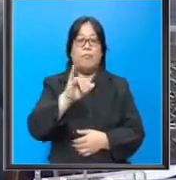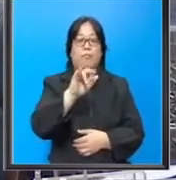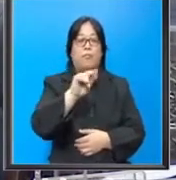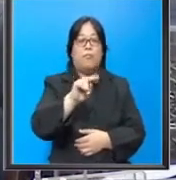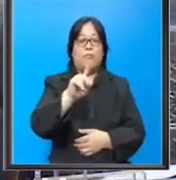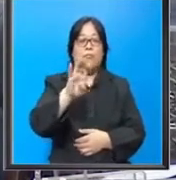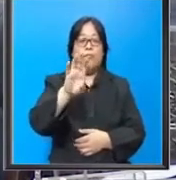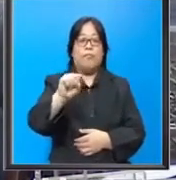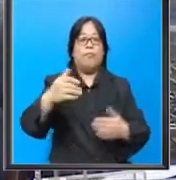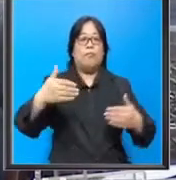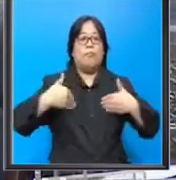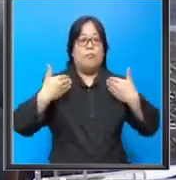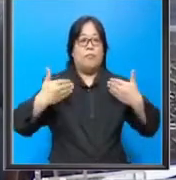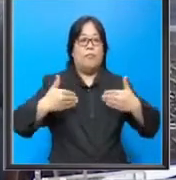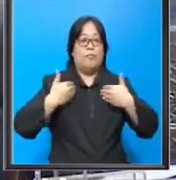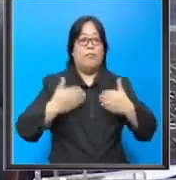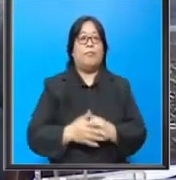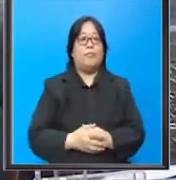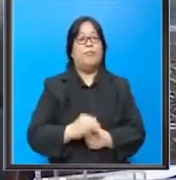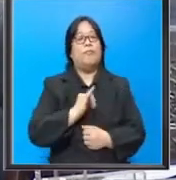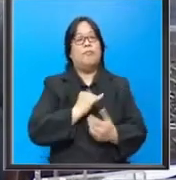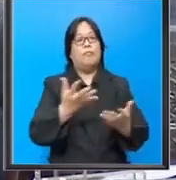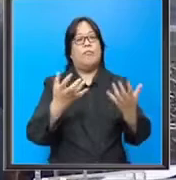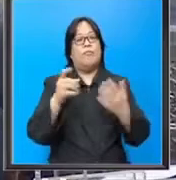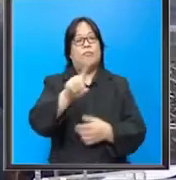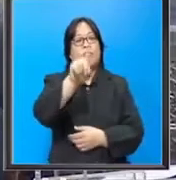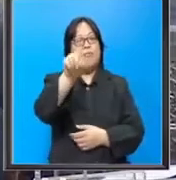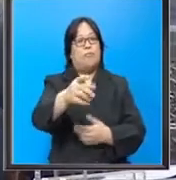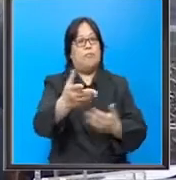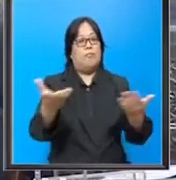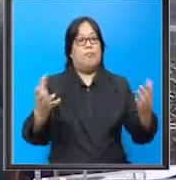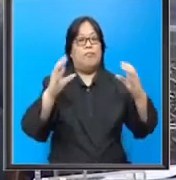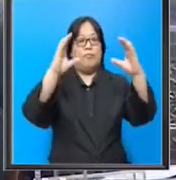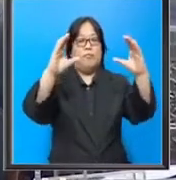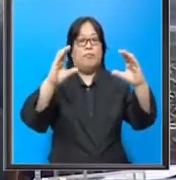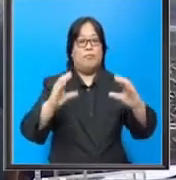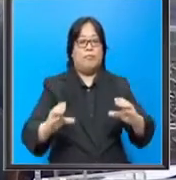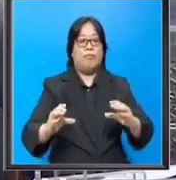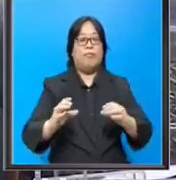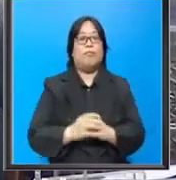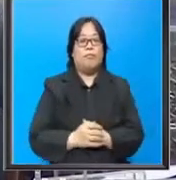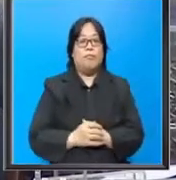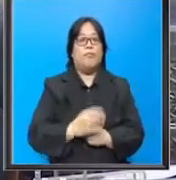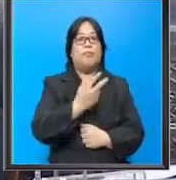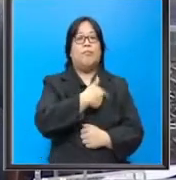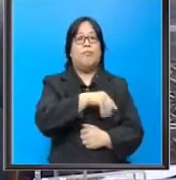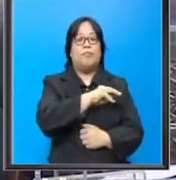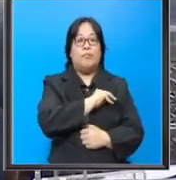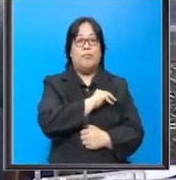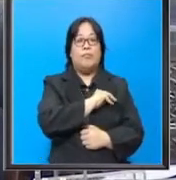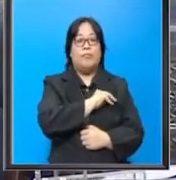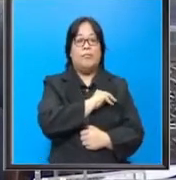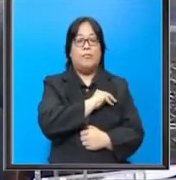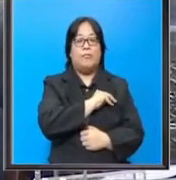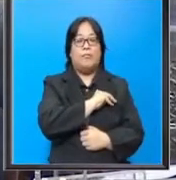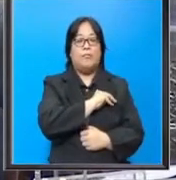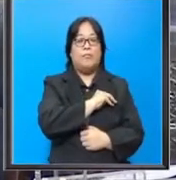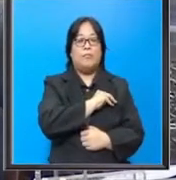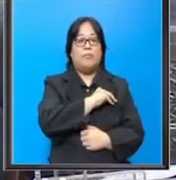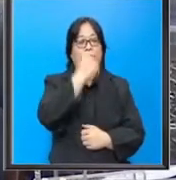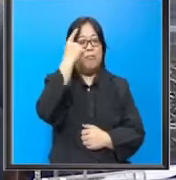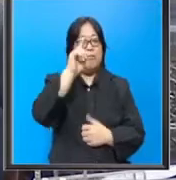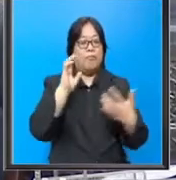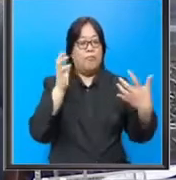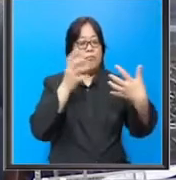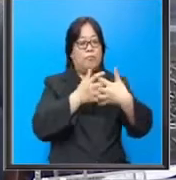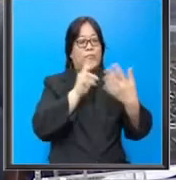indeks kebahagiaan Saya ingin bertanya apakah langkah-langkah yang akan diambil oleh Kementerian bagi